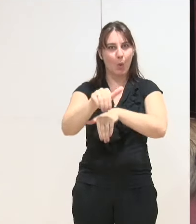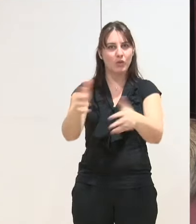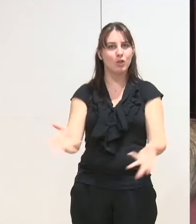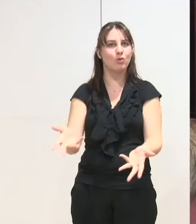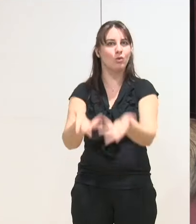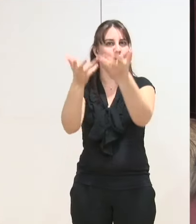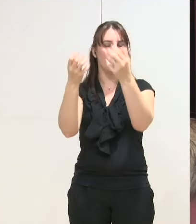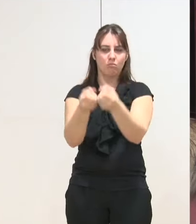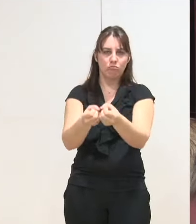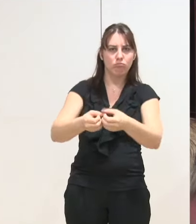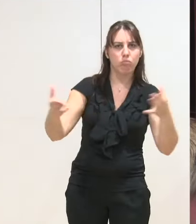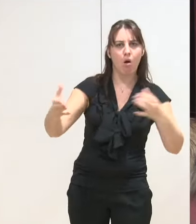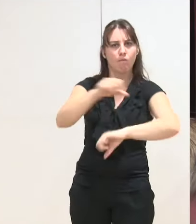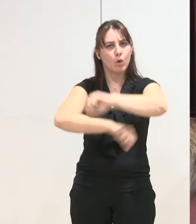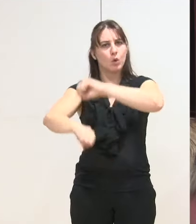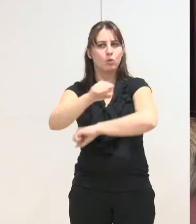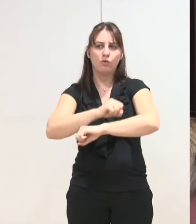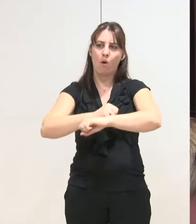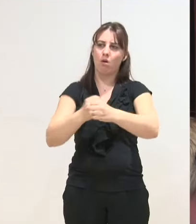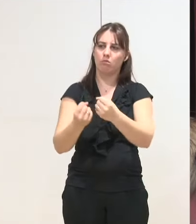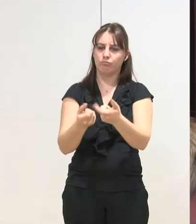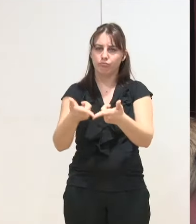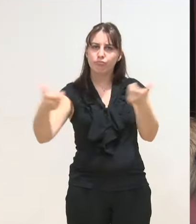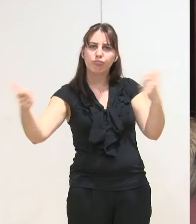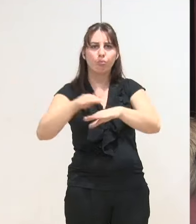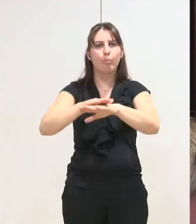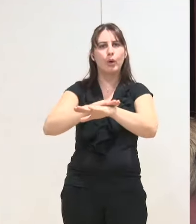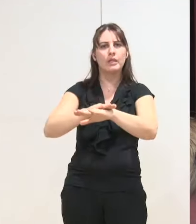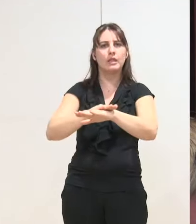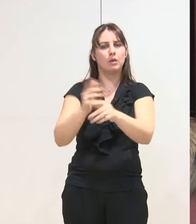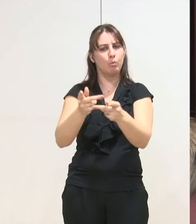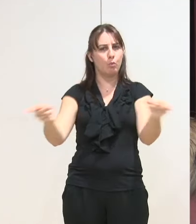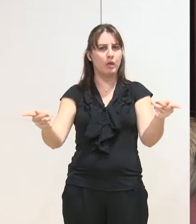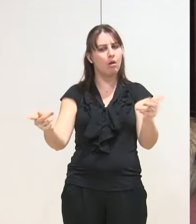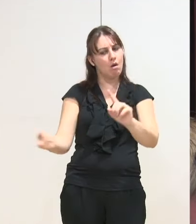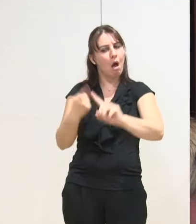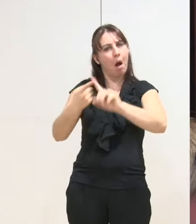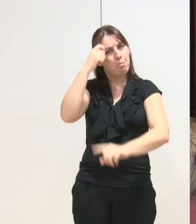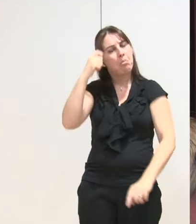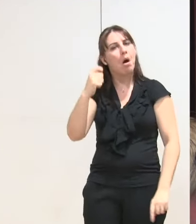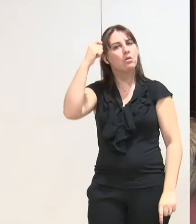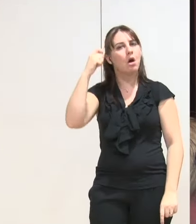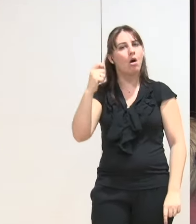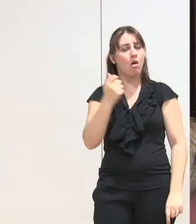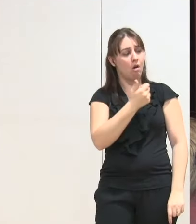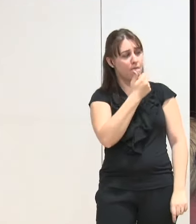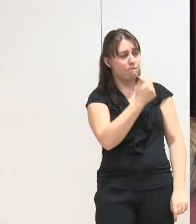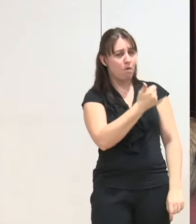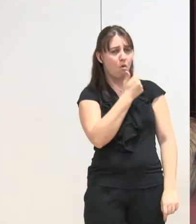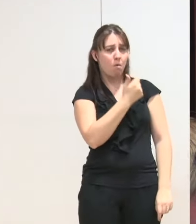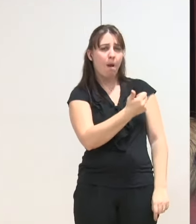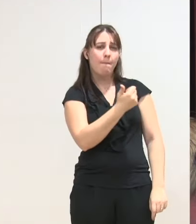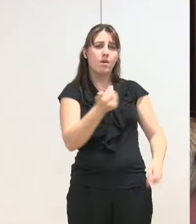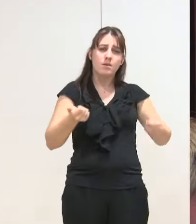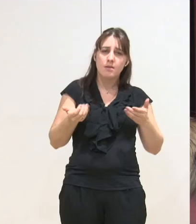de développer de nouveaux dispositifs qui en matière de politique publique jouent un rôle non able vous avez vous